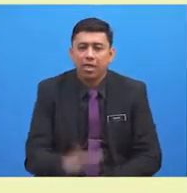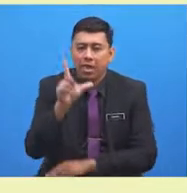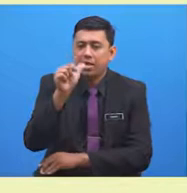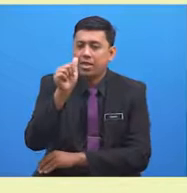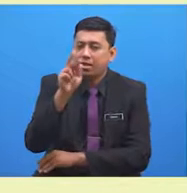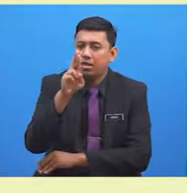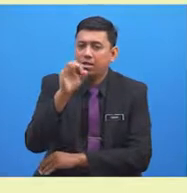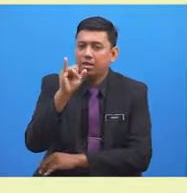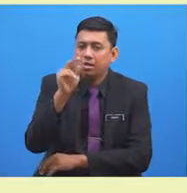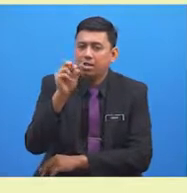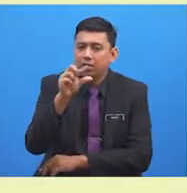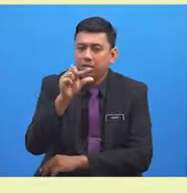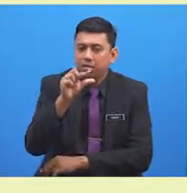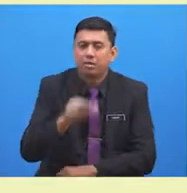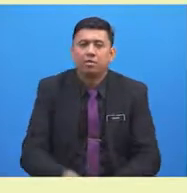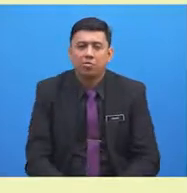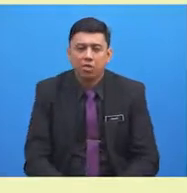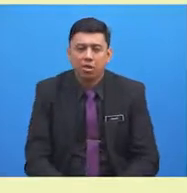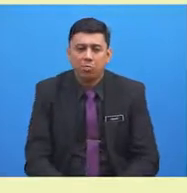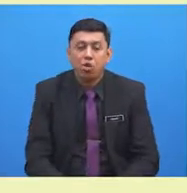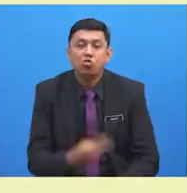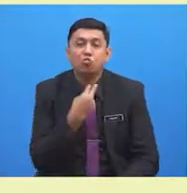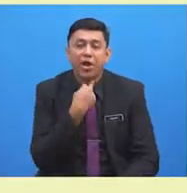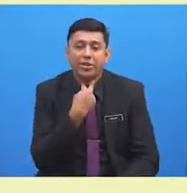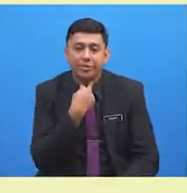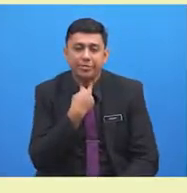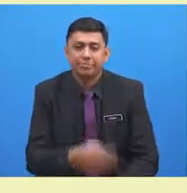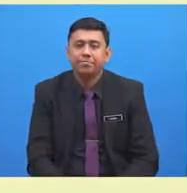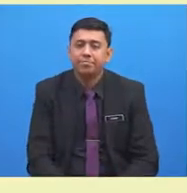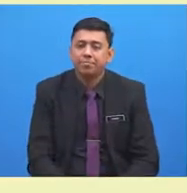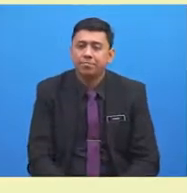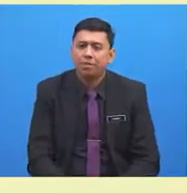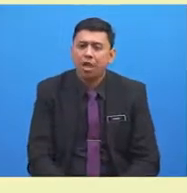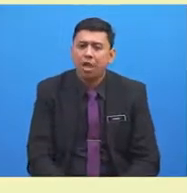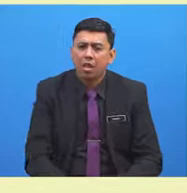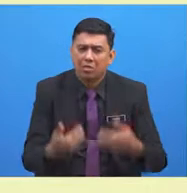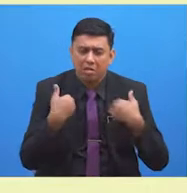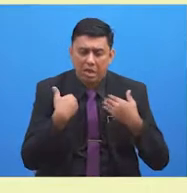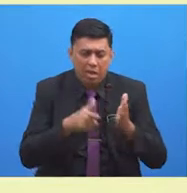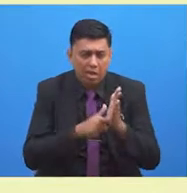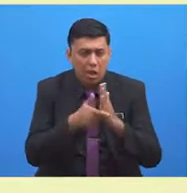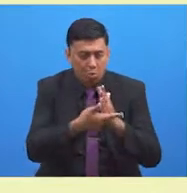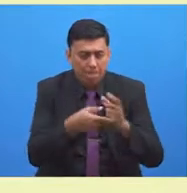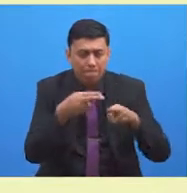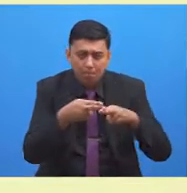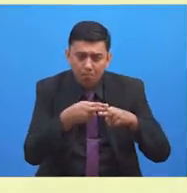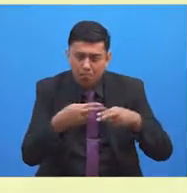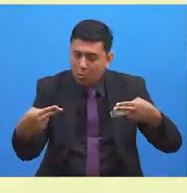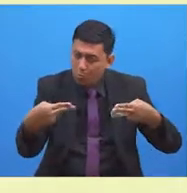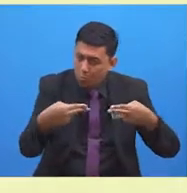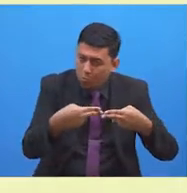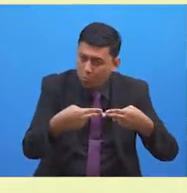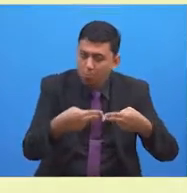larynx atau dikenali sebagai peti suara. Larynx merupakan laluan pendek yang